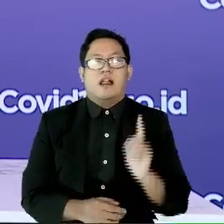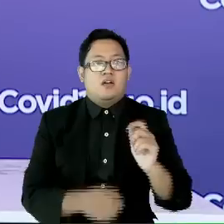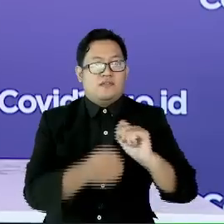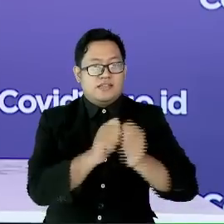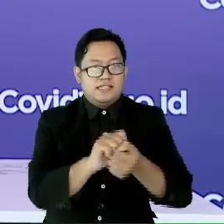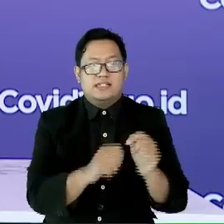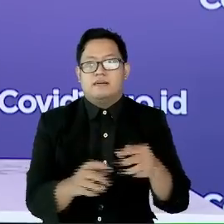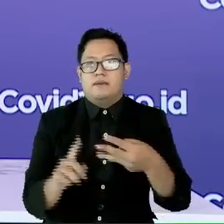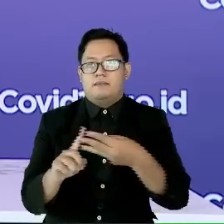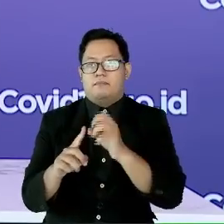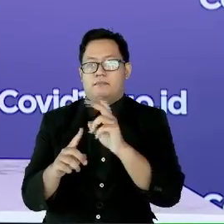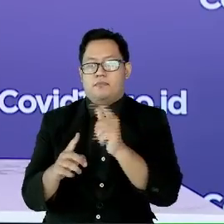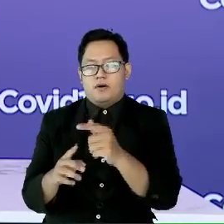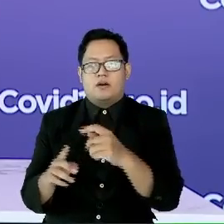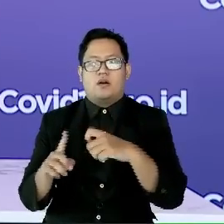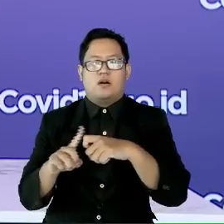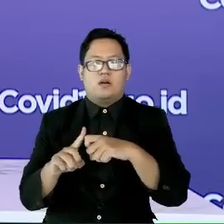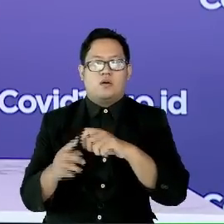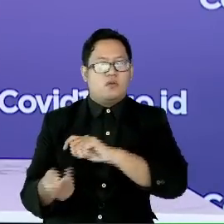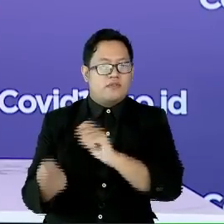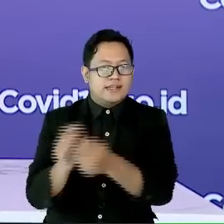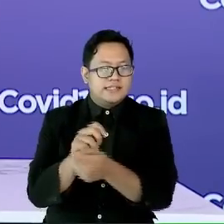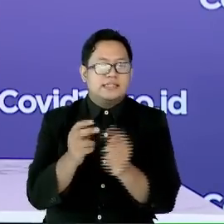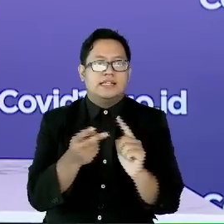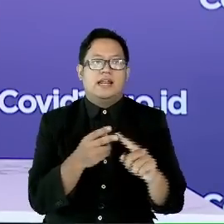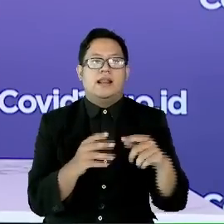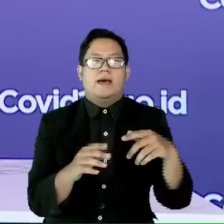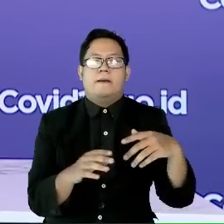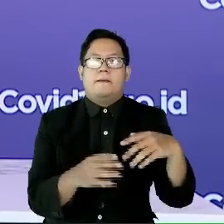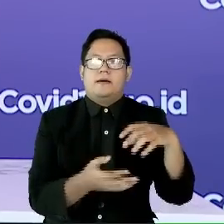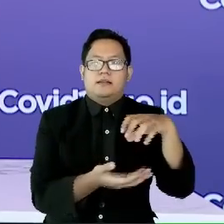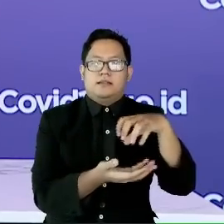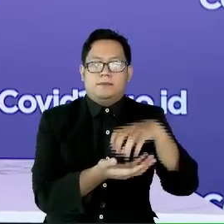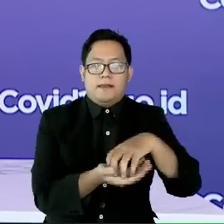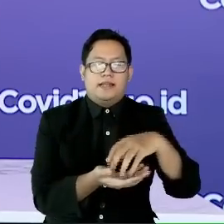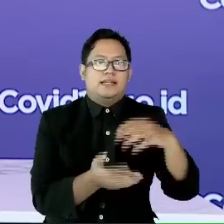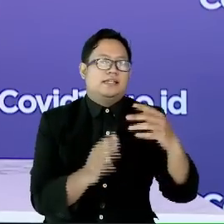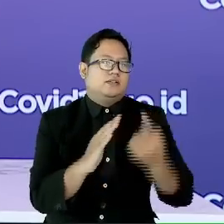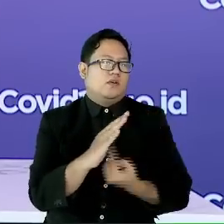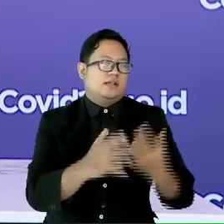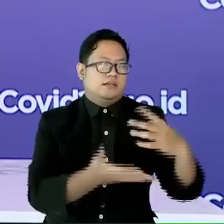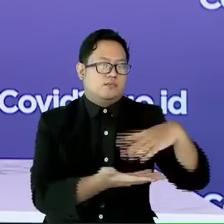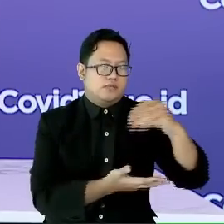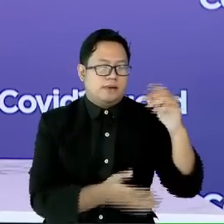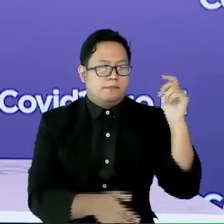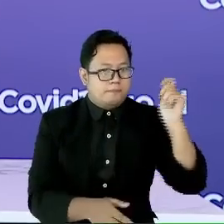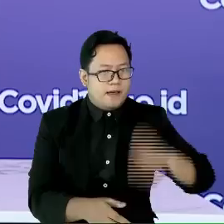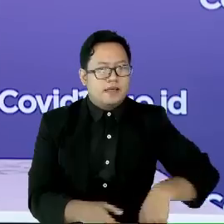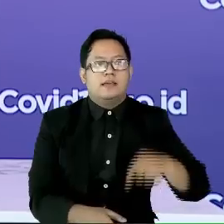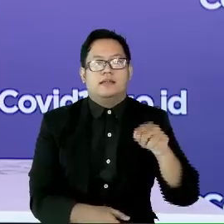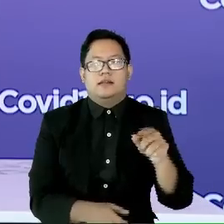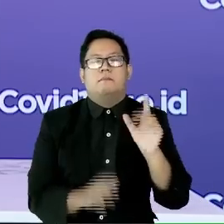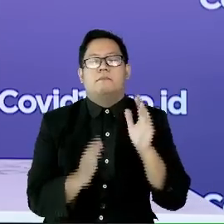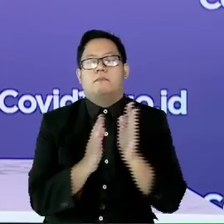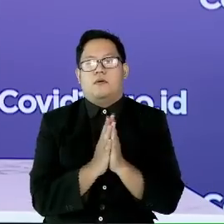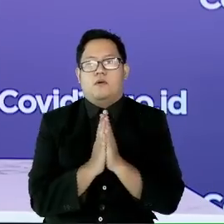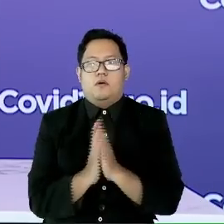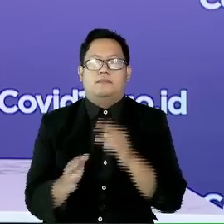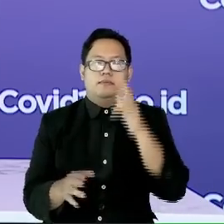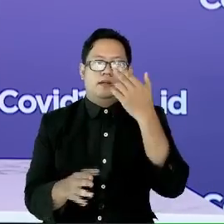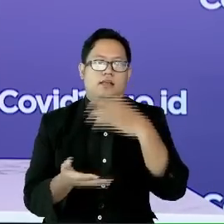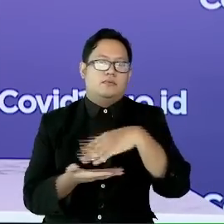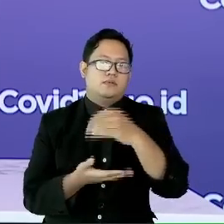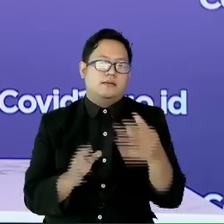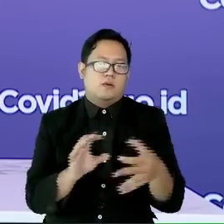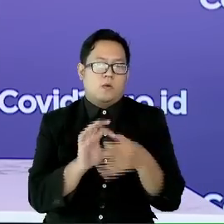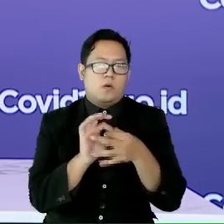konversi bor, dan pemanfaatan isolasi terpusat, maupun pembentukan posko, mohon dapat dikoordinasikan dengan pemerintah pusat